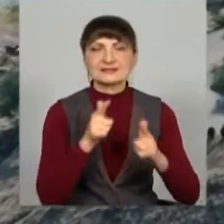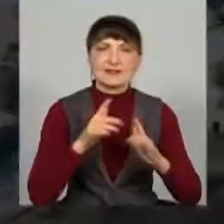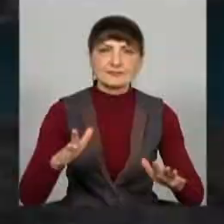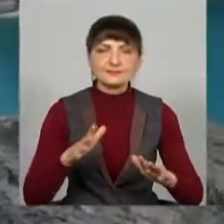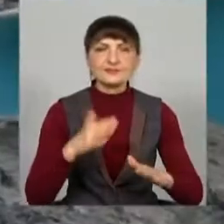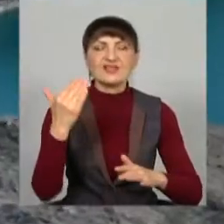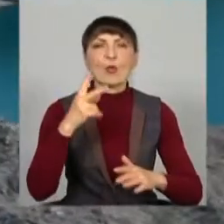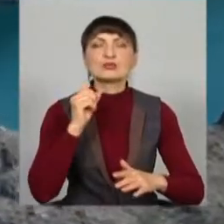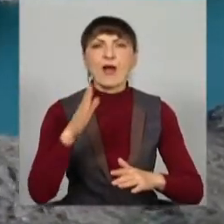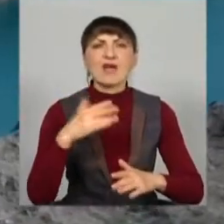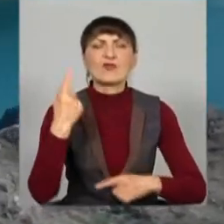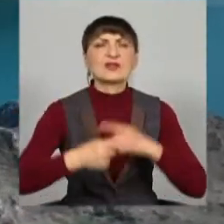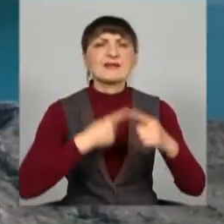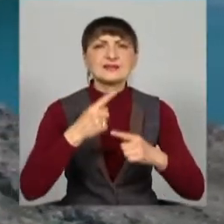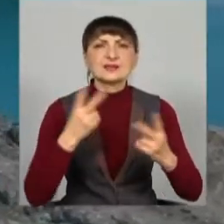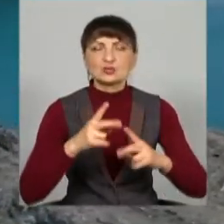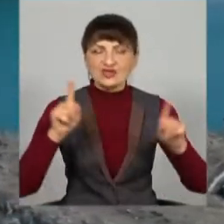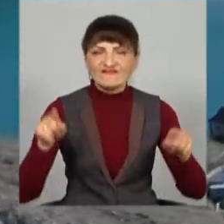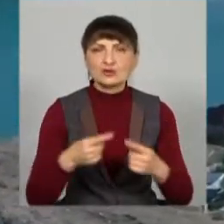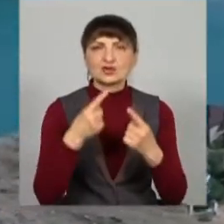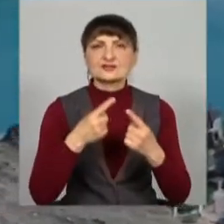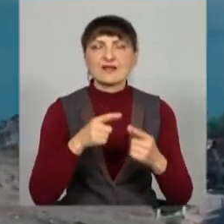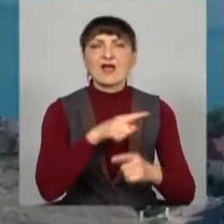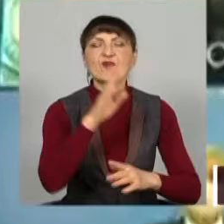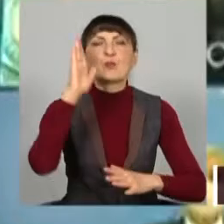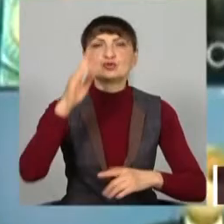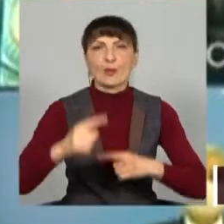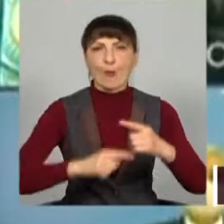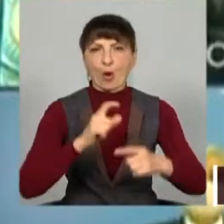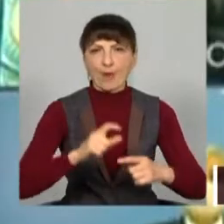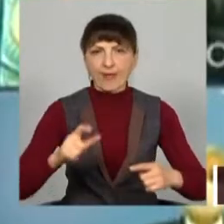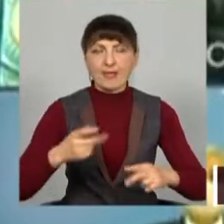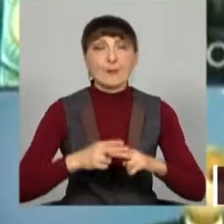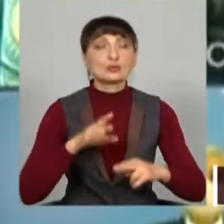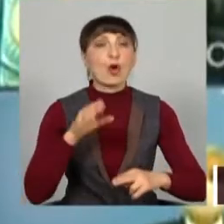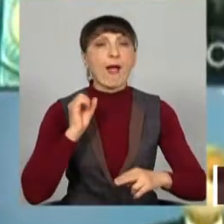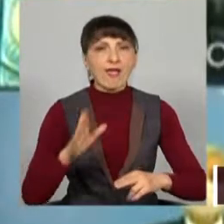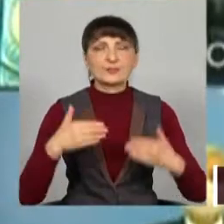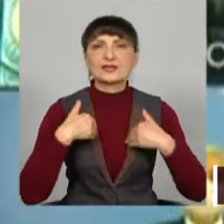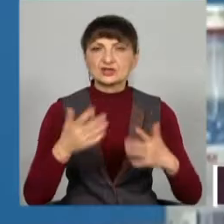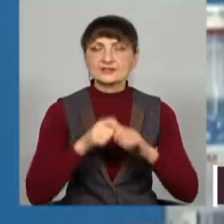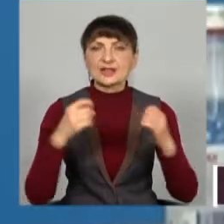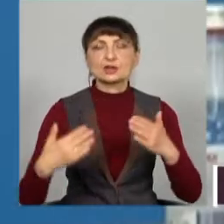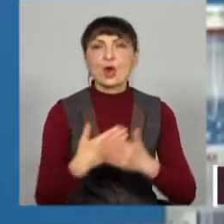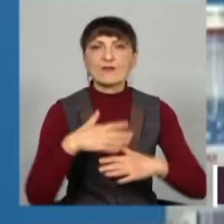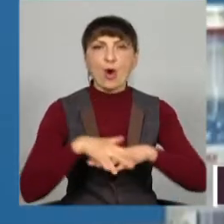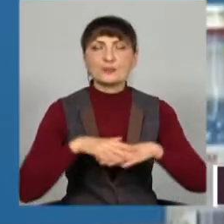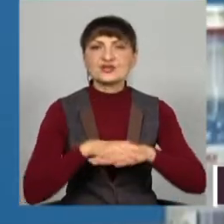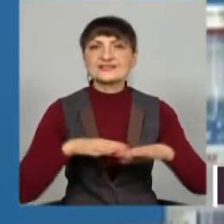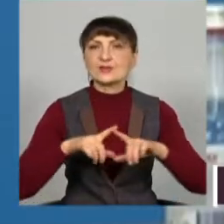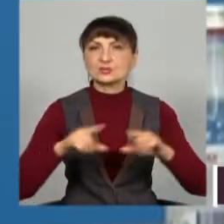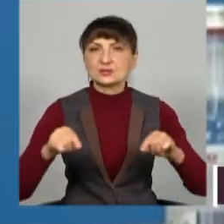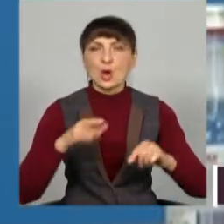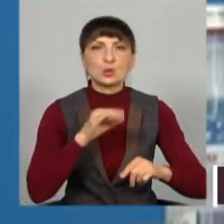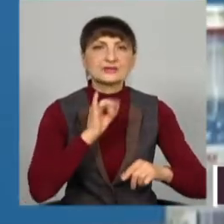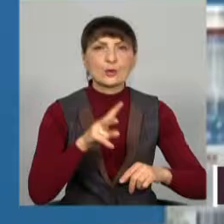его фундаментальные традиции необходимо воссоздать в сознании будущих поколений. Потому Касым-Жомарт Токаев предложил создать новый общественный институт –